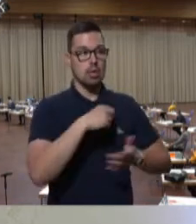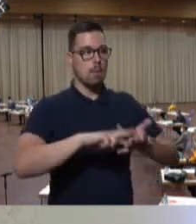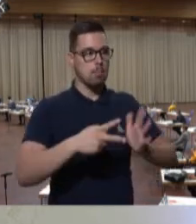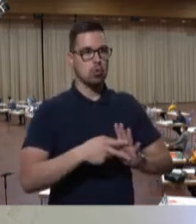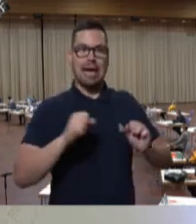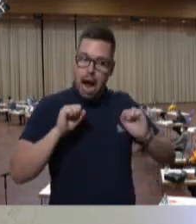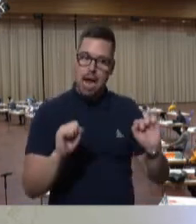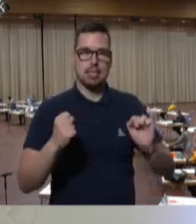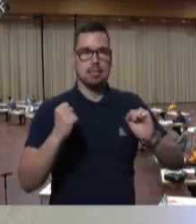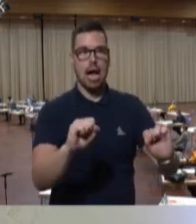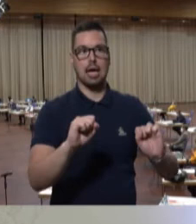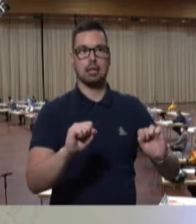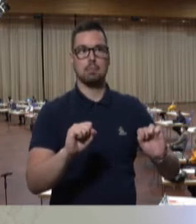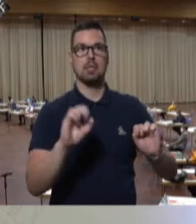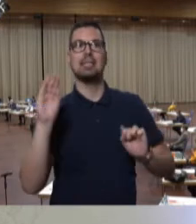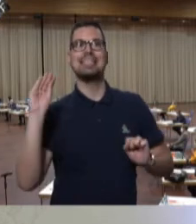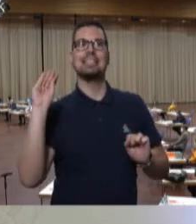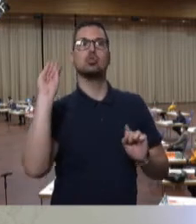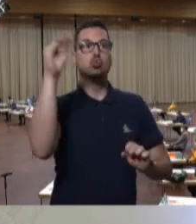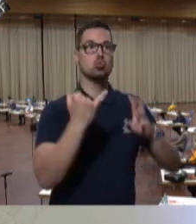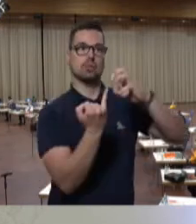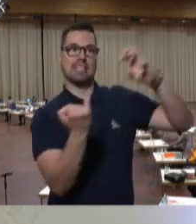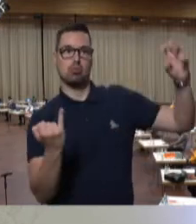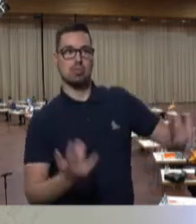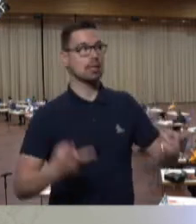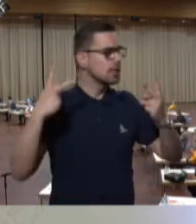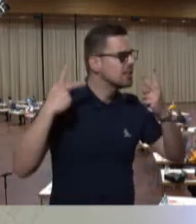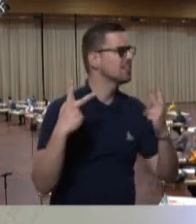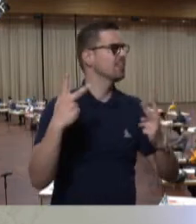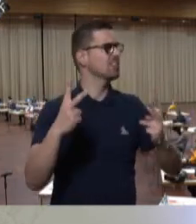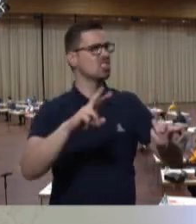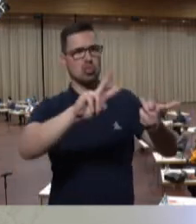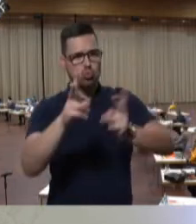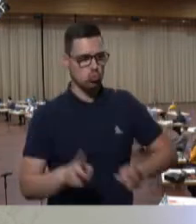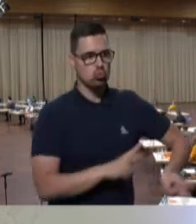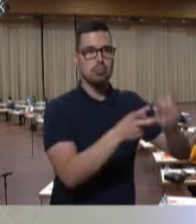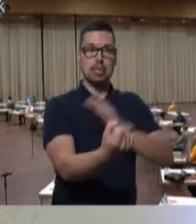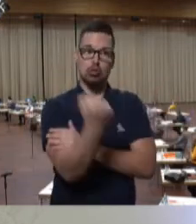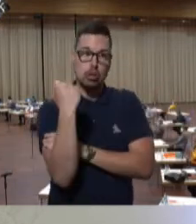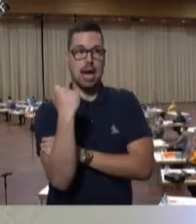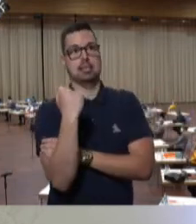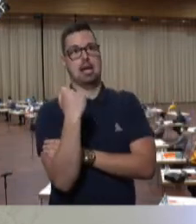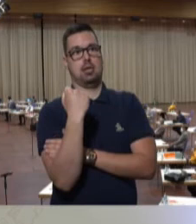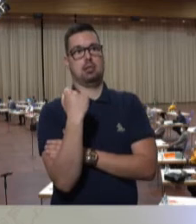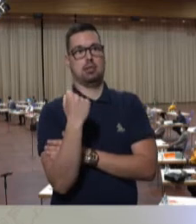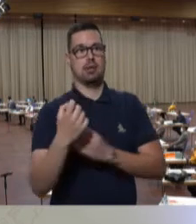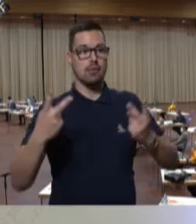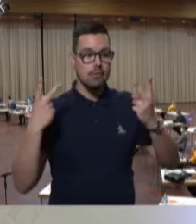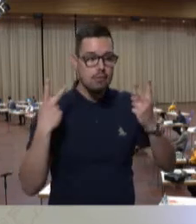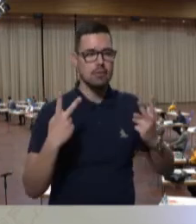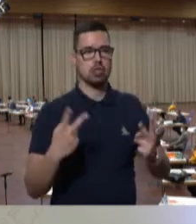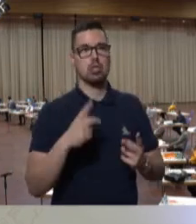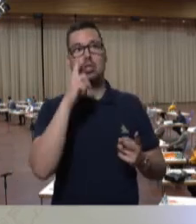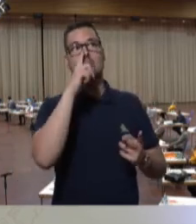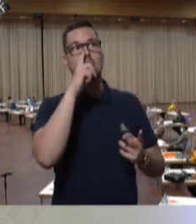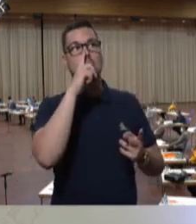und die Zukunftsfähigkeit der Industrie im Zuge der anstehenden Wandlungsprozesse zu stärken und zu erhalten. Es geht dabei